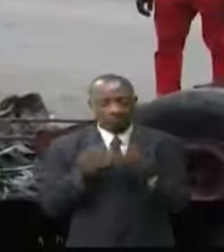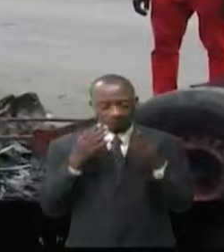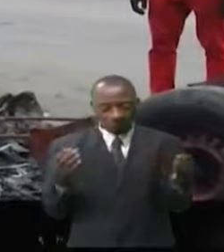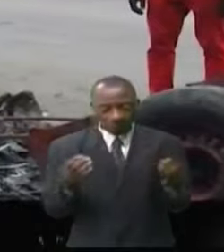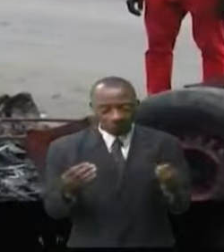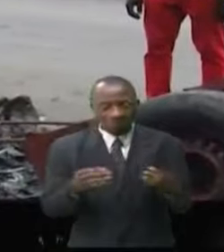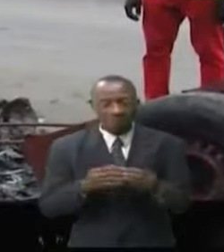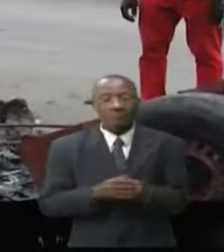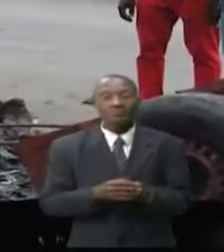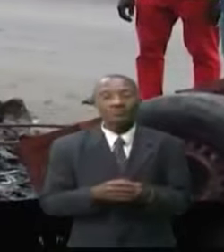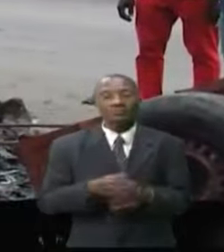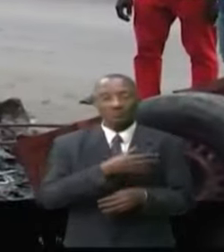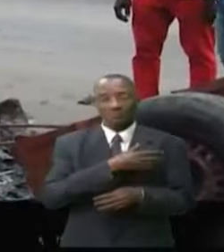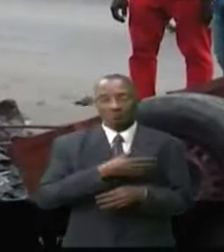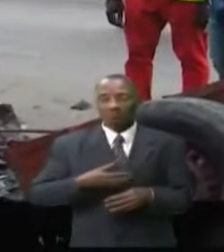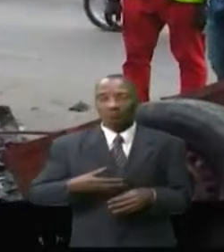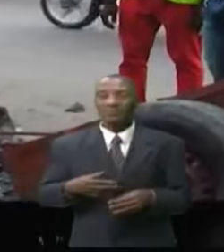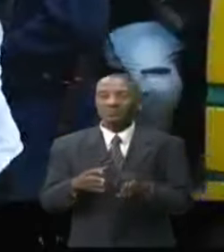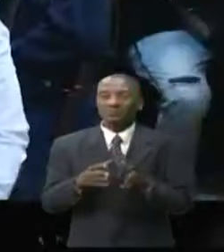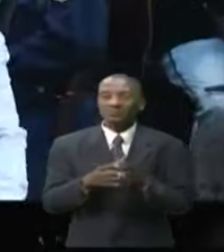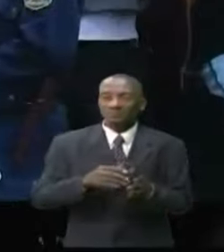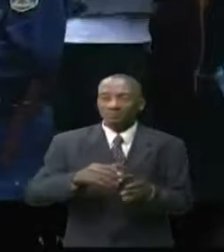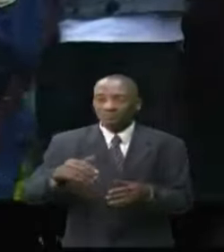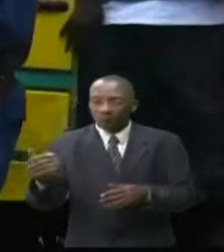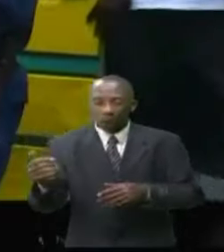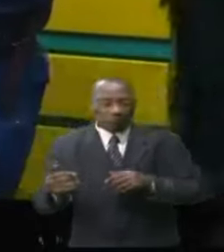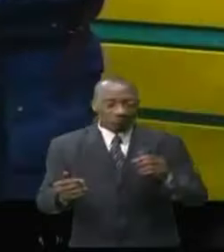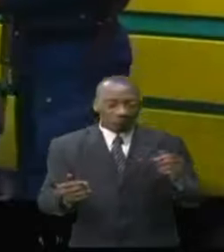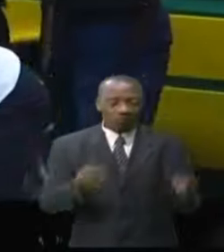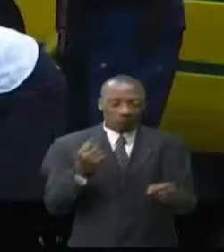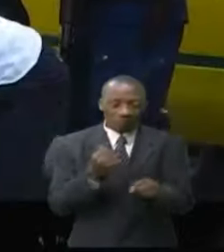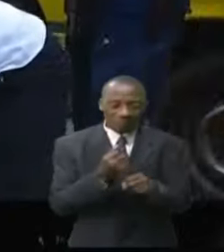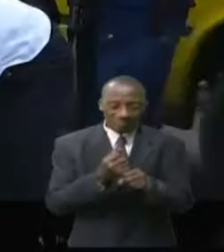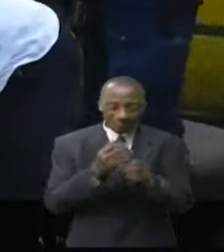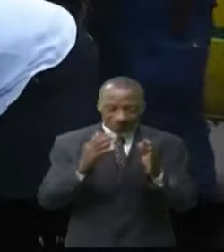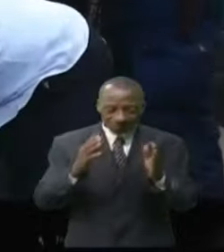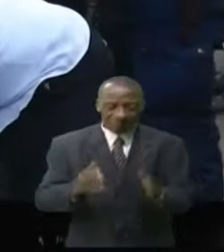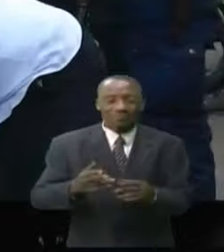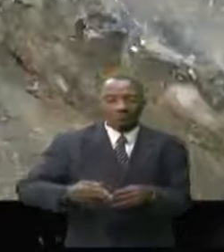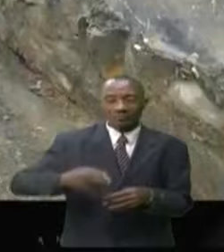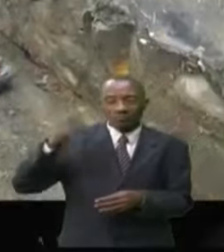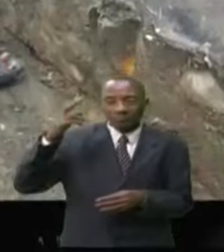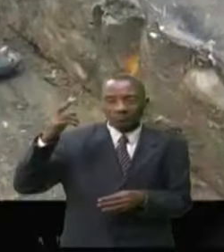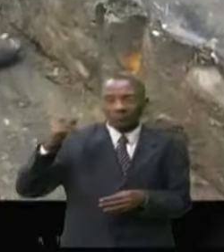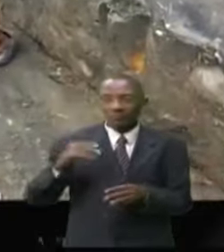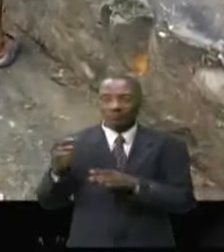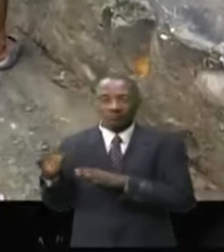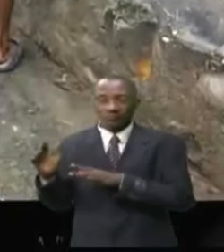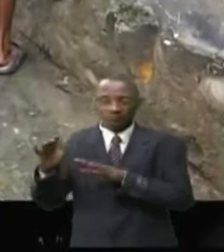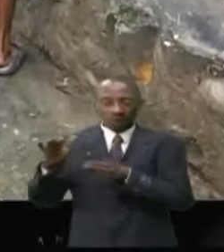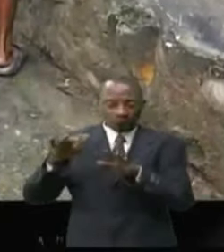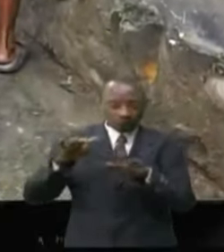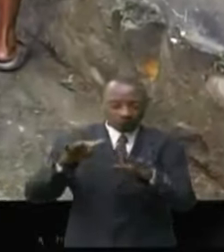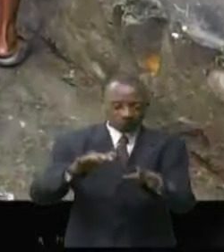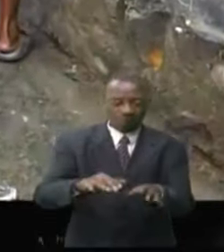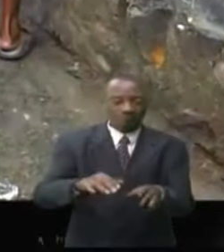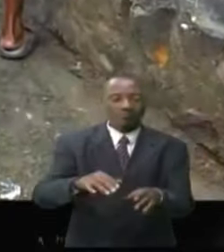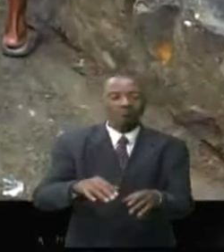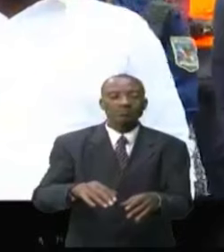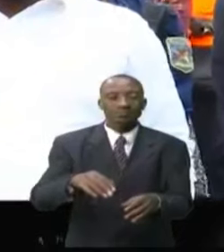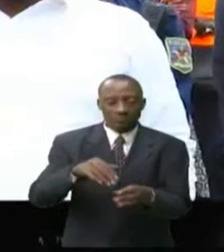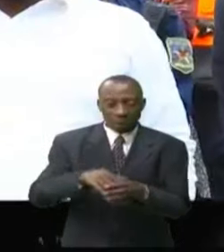ngalema Dieu merci maib zilanga anticipe pour assignir les milieux le marché en est l'épicentre les